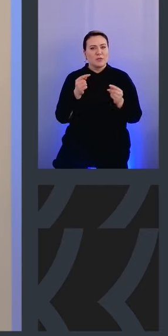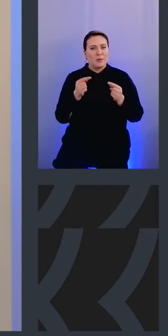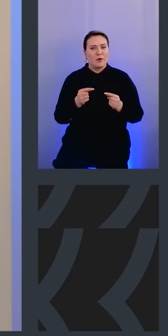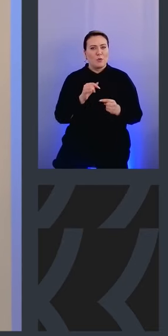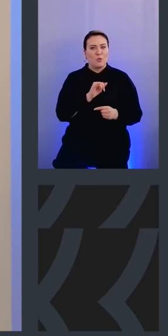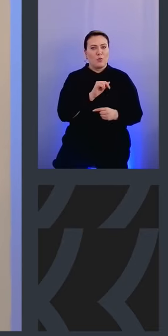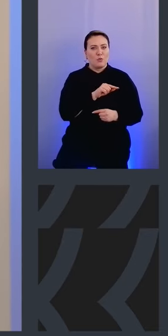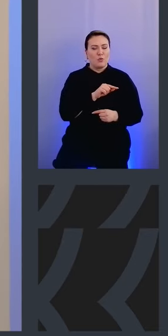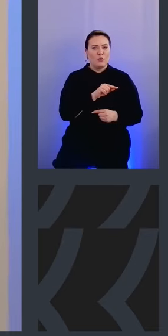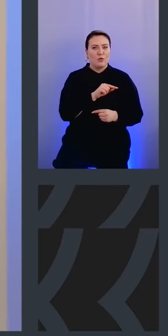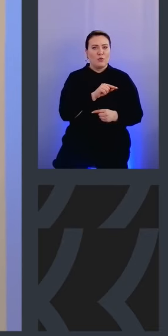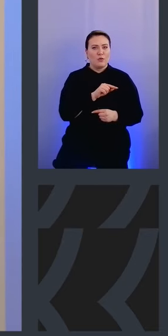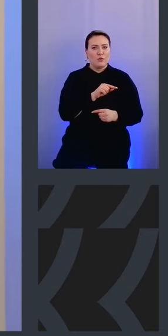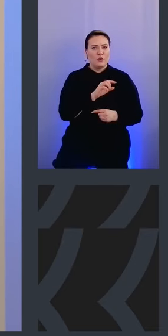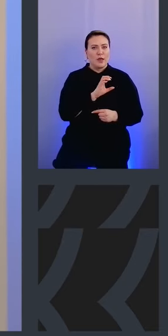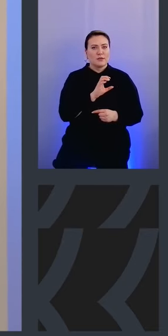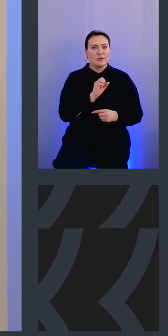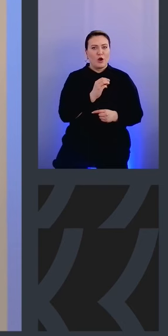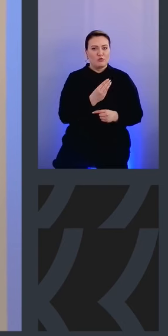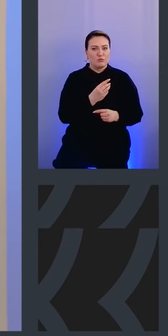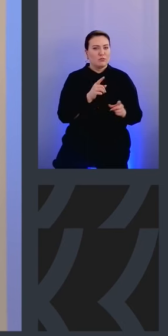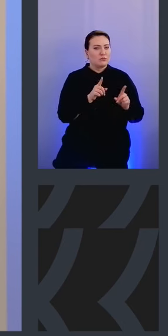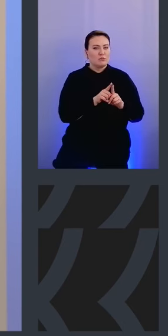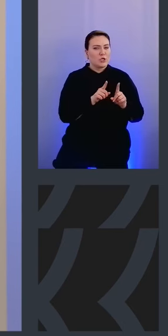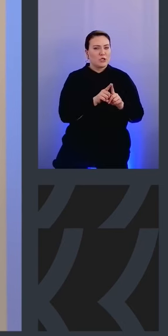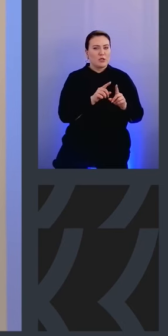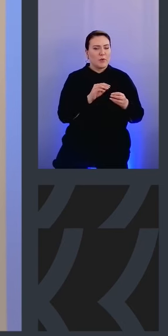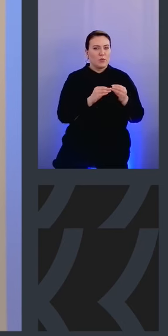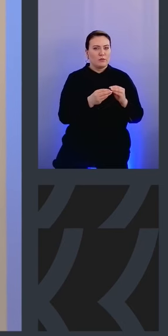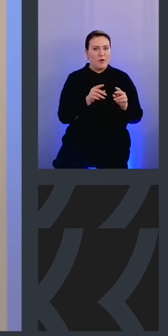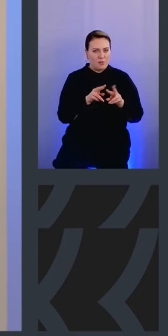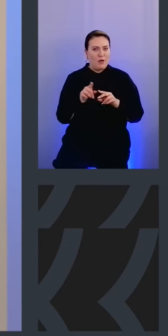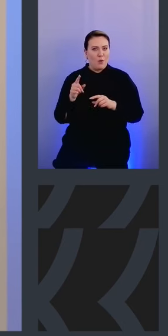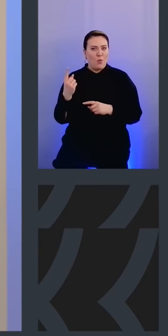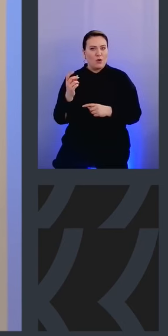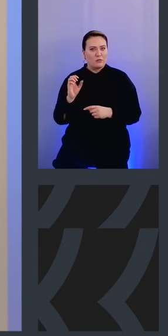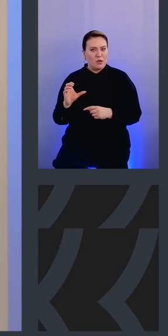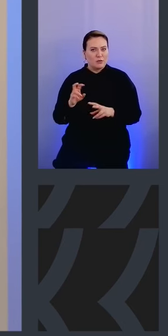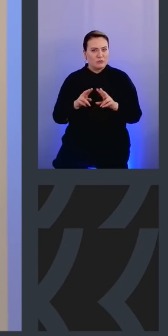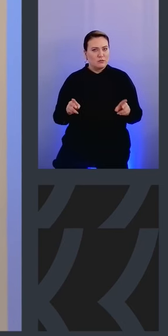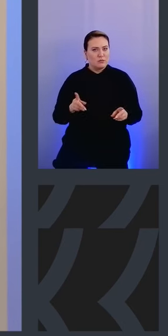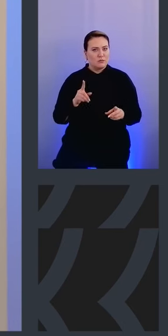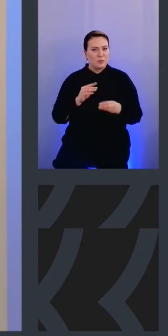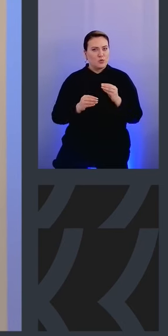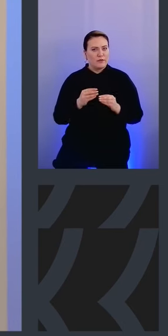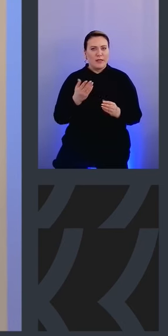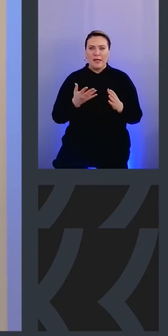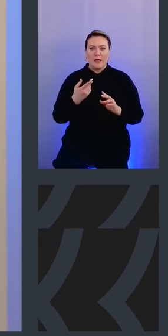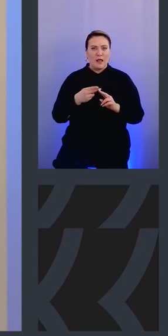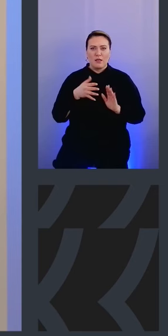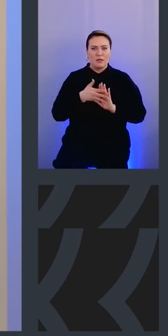SSH. Вот, и вот те же самые уязвимости будут и у OnePass, или это не